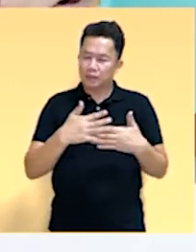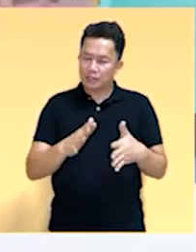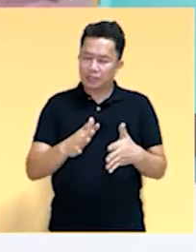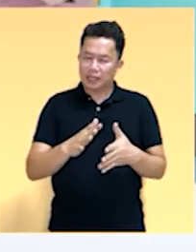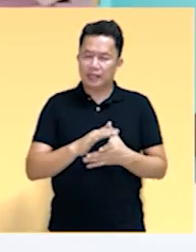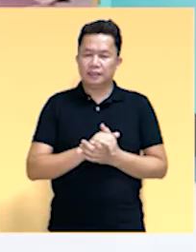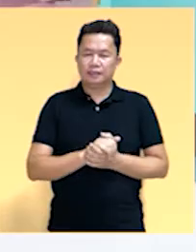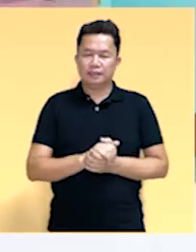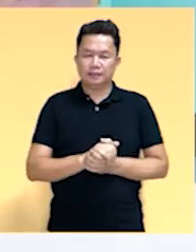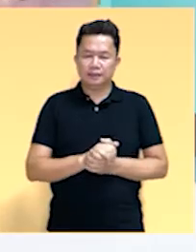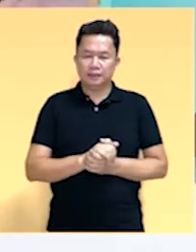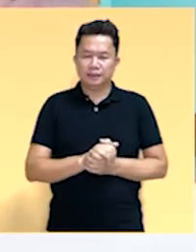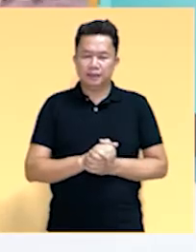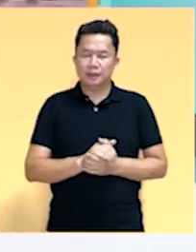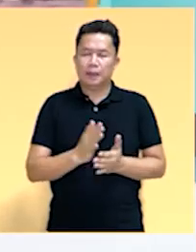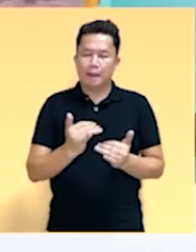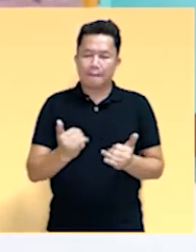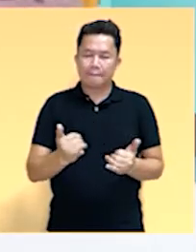Tapos na ba?